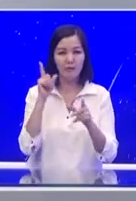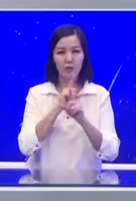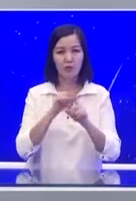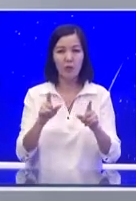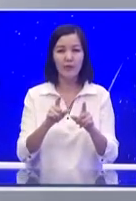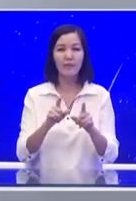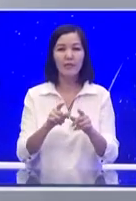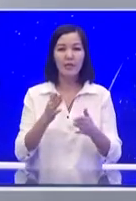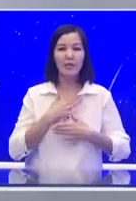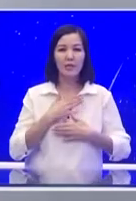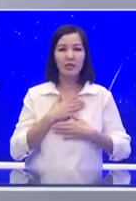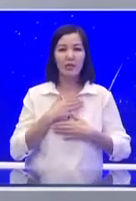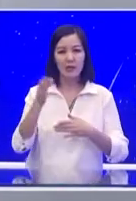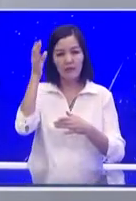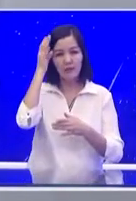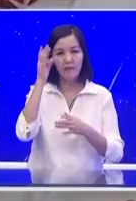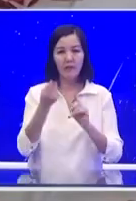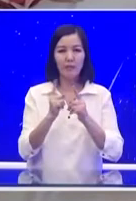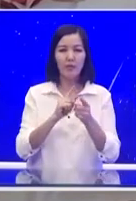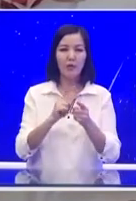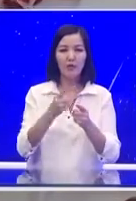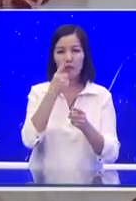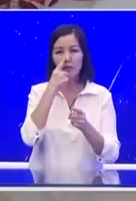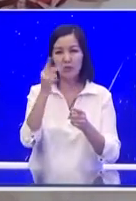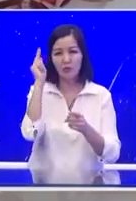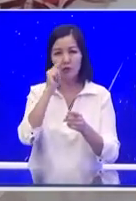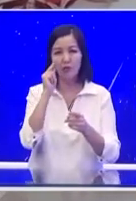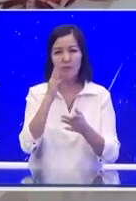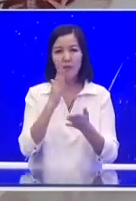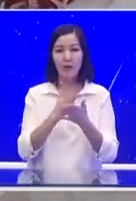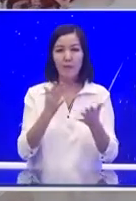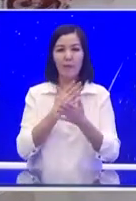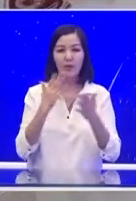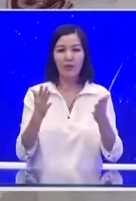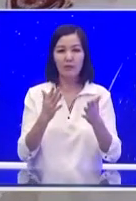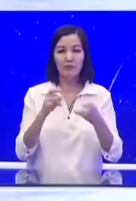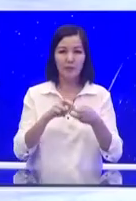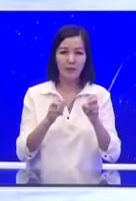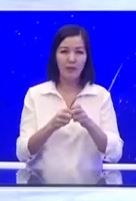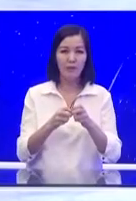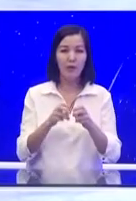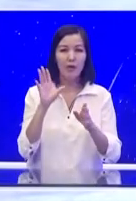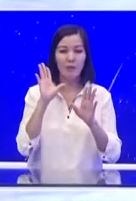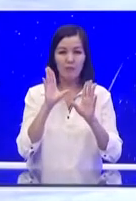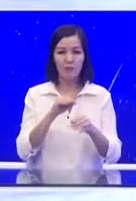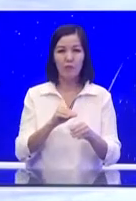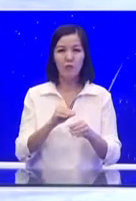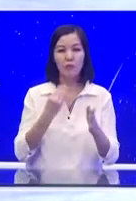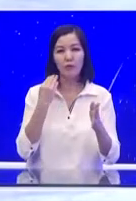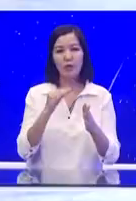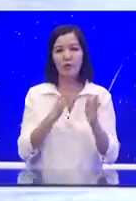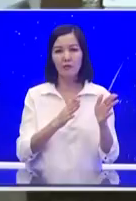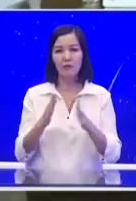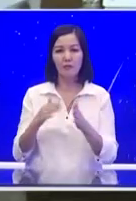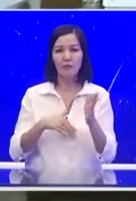специалисты, для нашей системы образования переход на дистанционное обучение является большим вызовом. Но мы сможем выстроить качественную систему